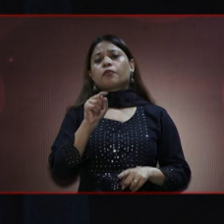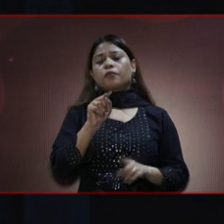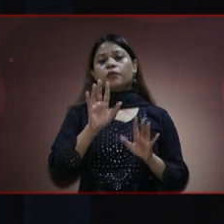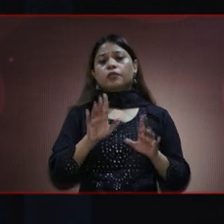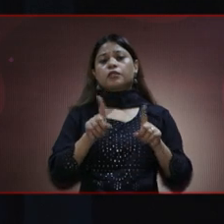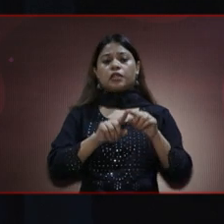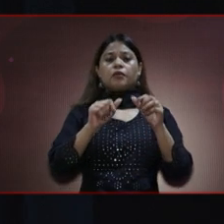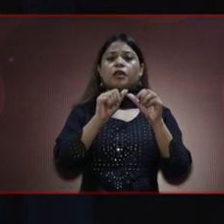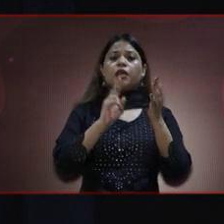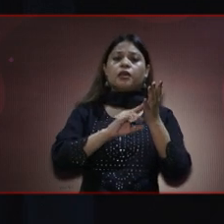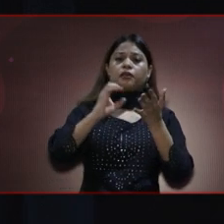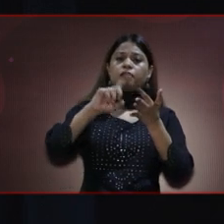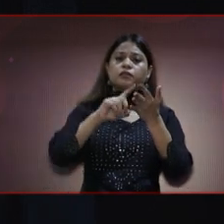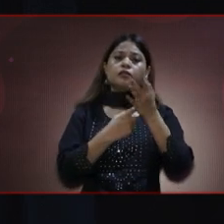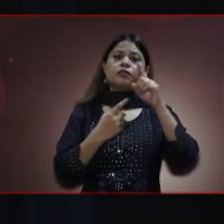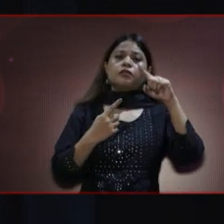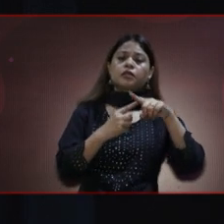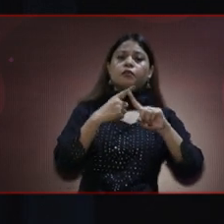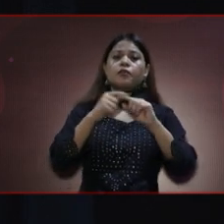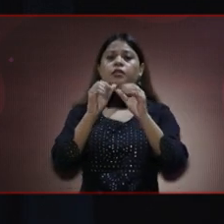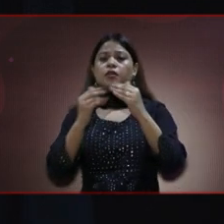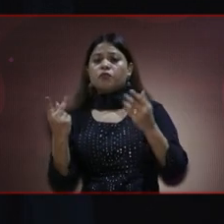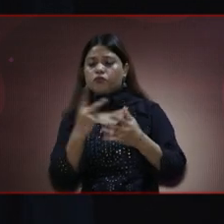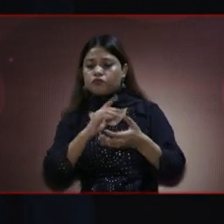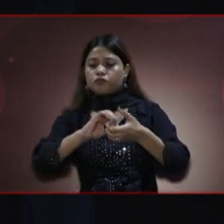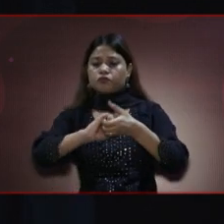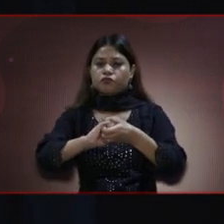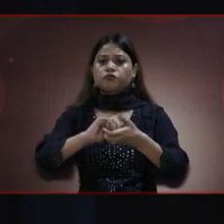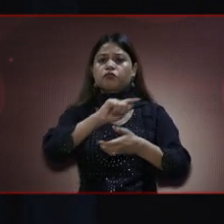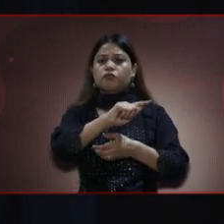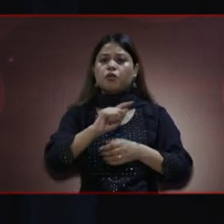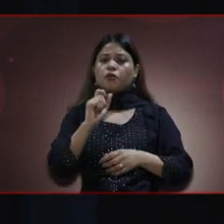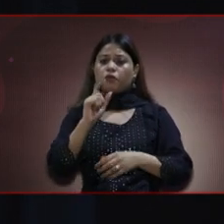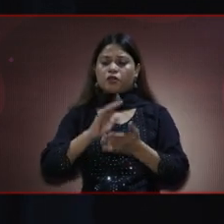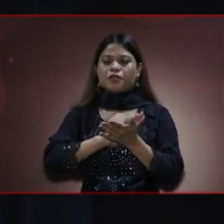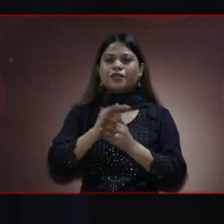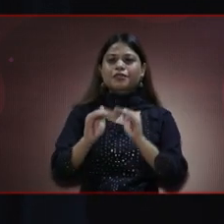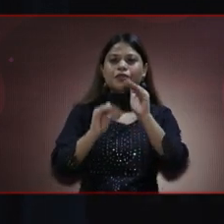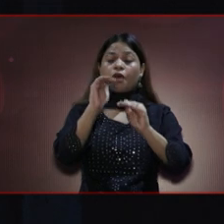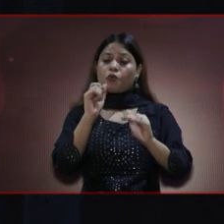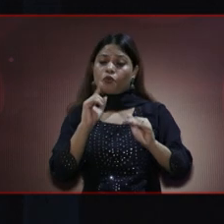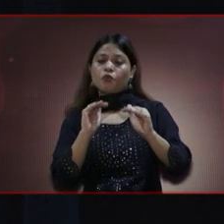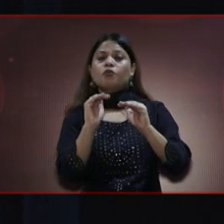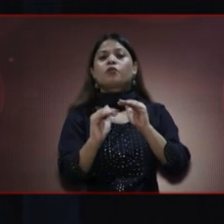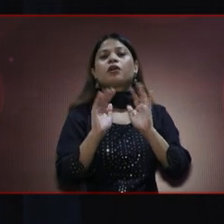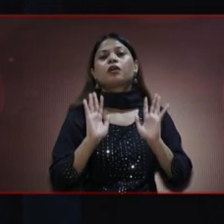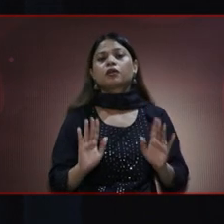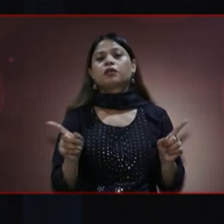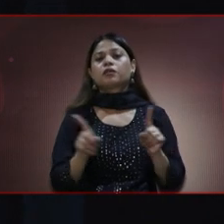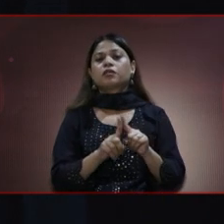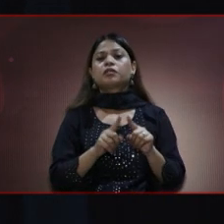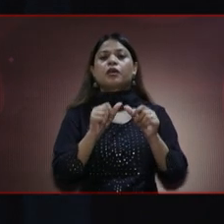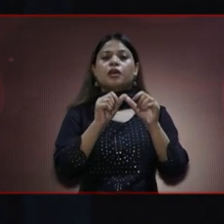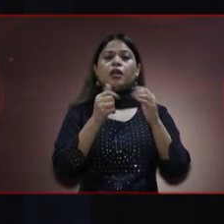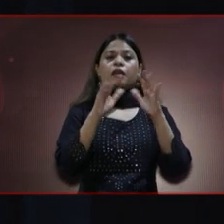के हम लोग एक कदम आज बढ़ाए। मैं आप सभी को, विशेष करके NCERT और Amazon को शुभेच्छा देता